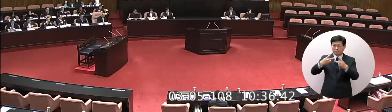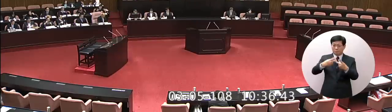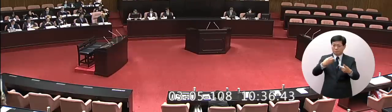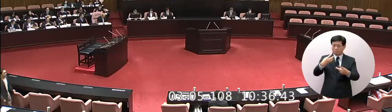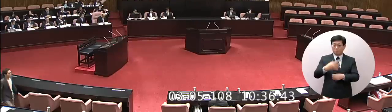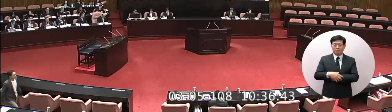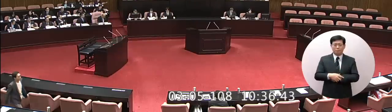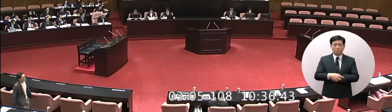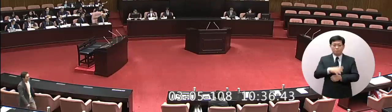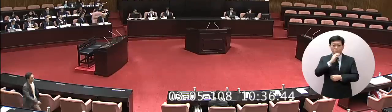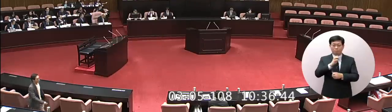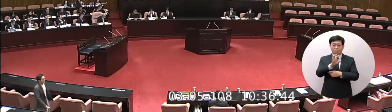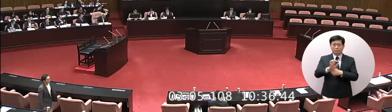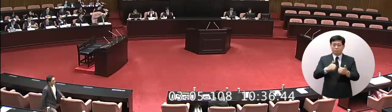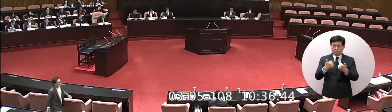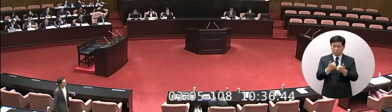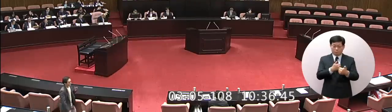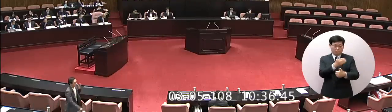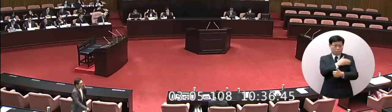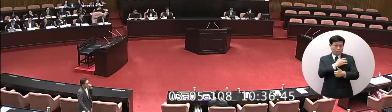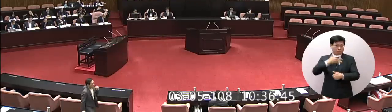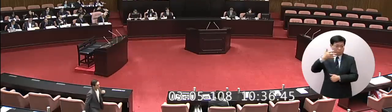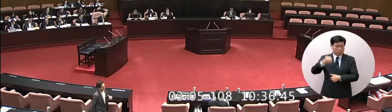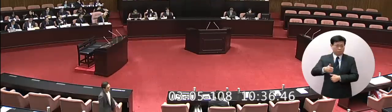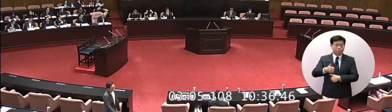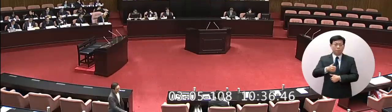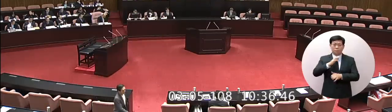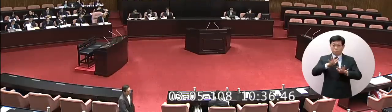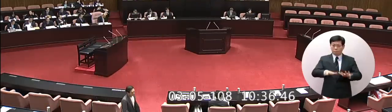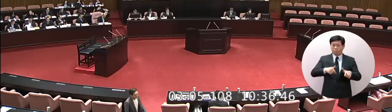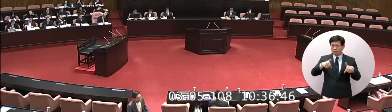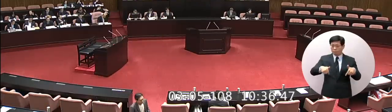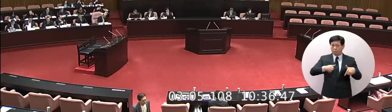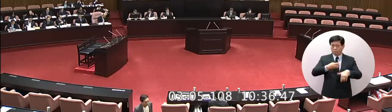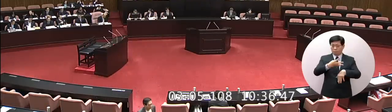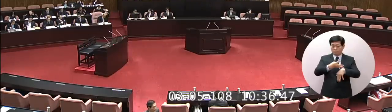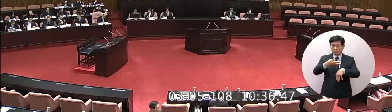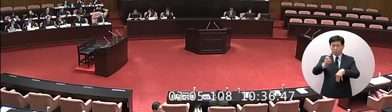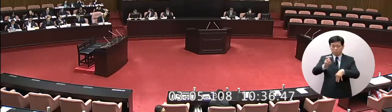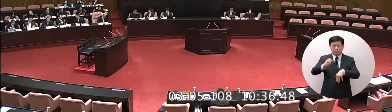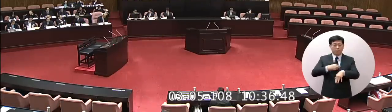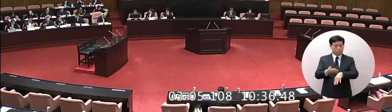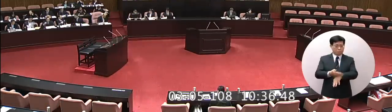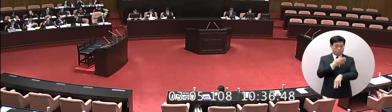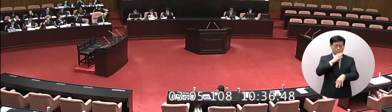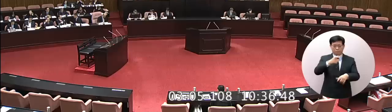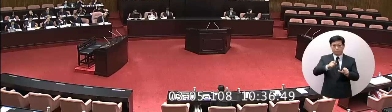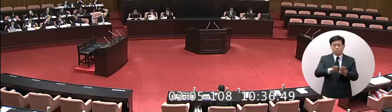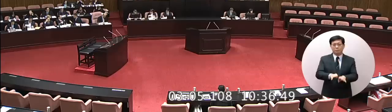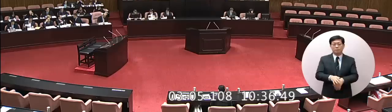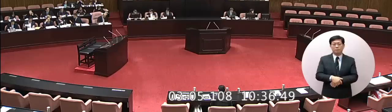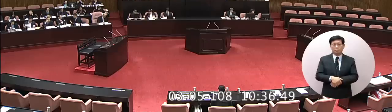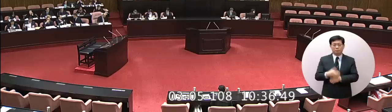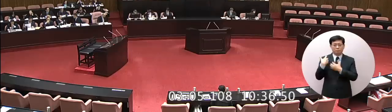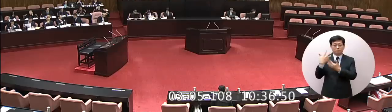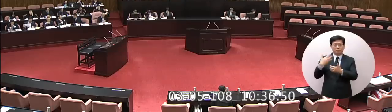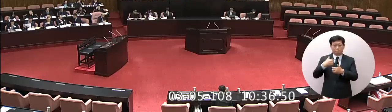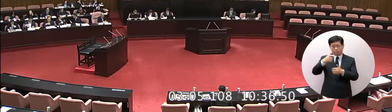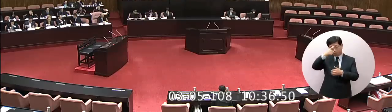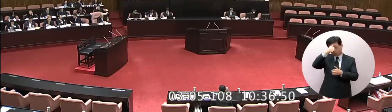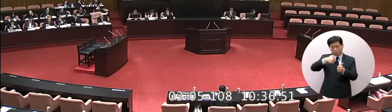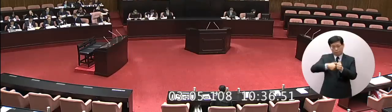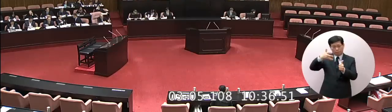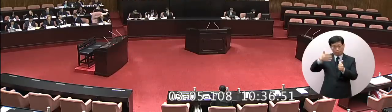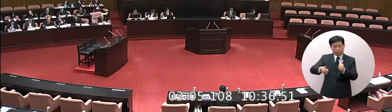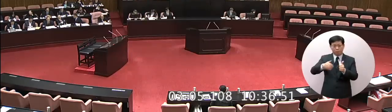函，行政院农业委员会陈主任委员集中本日下午4:20起因公请假，由防护主任